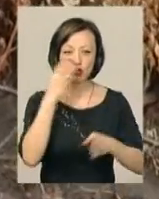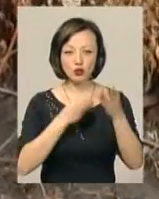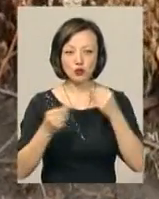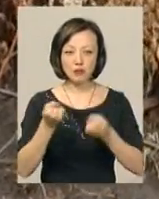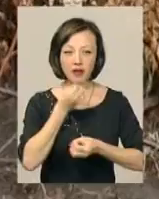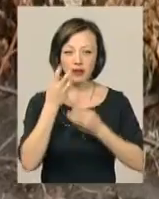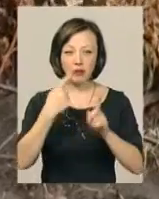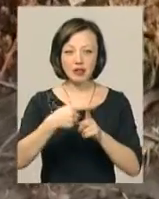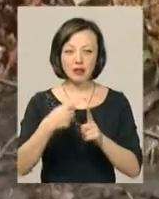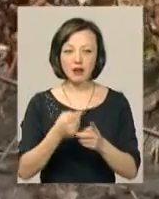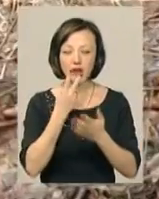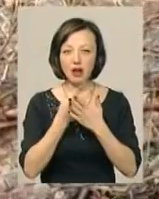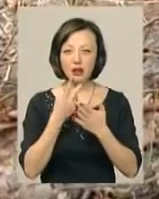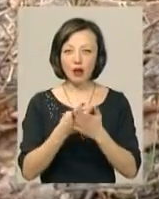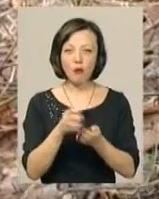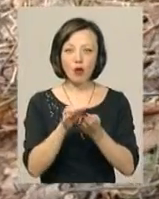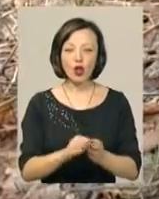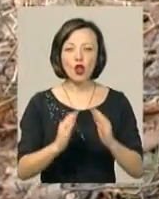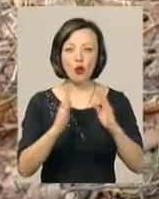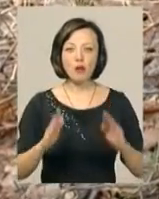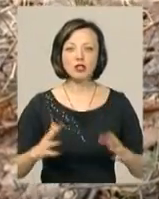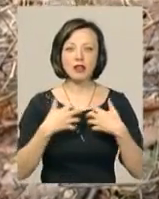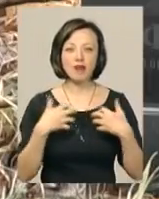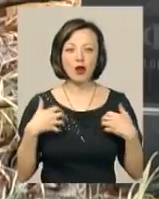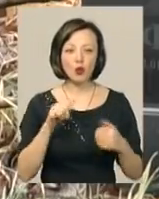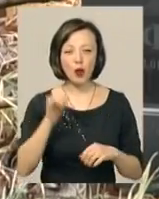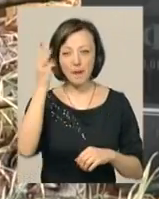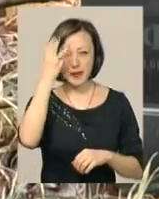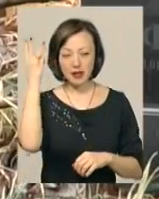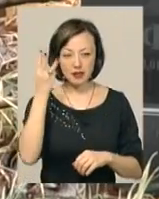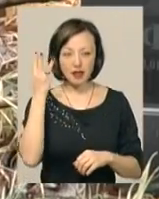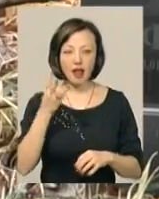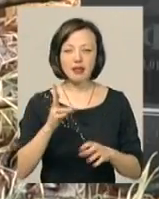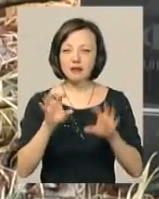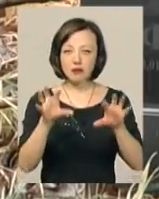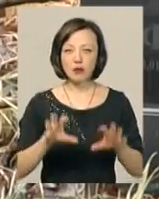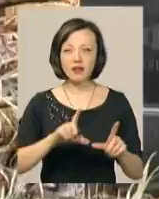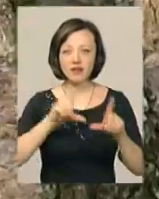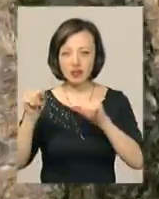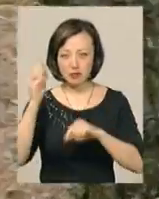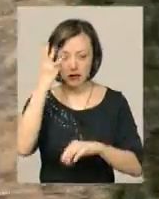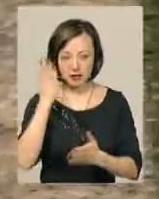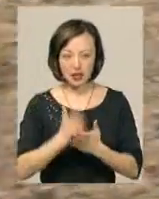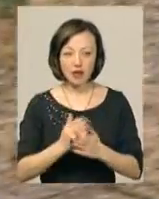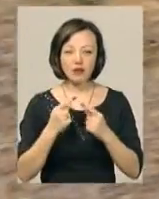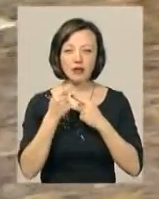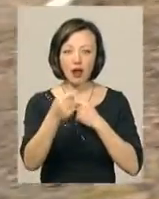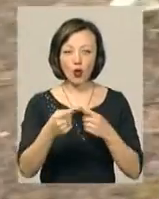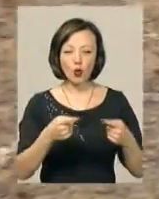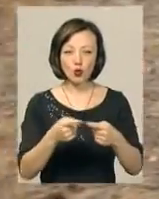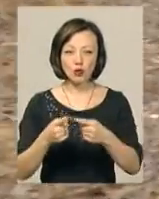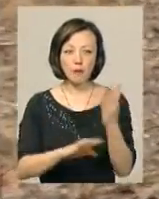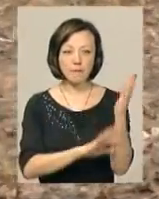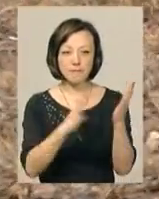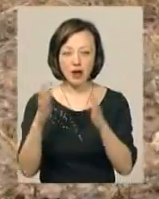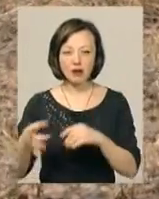так виглядають могили домашніх тварин у Хмельницькому. Несанкціоновані цвинтарі є як на виїздах з обласного центру, так і у віддалених куточках